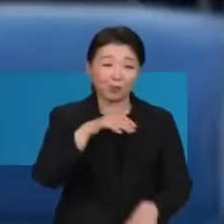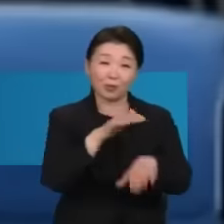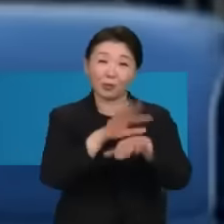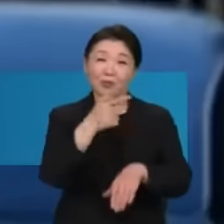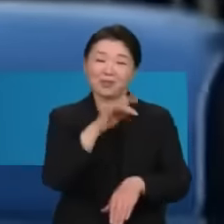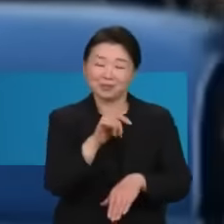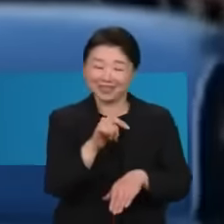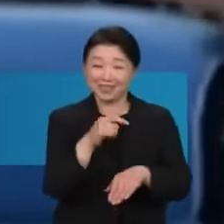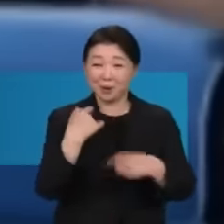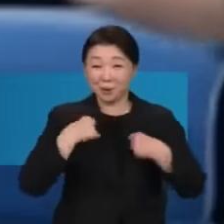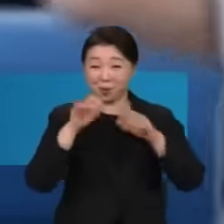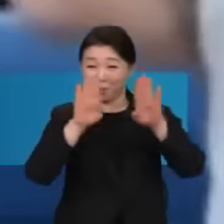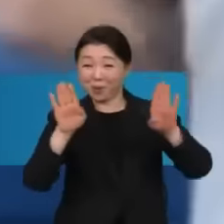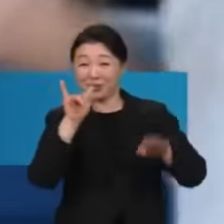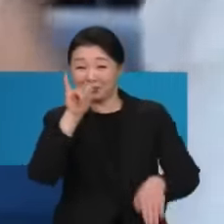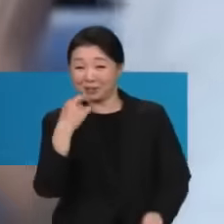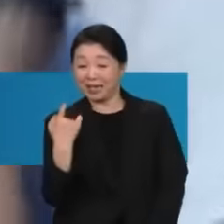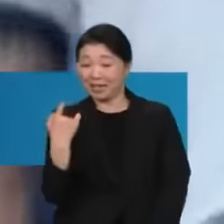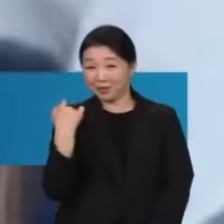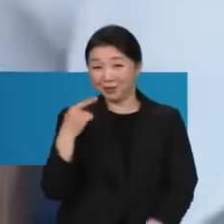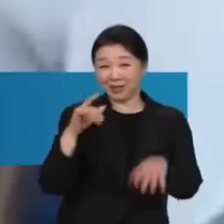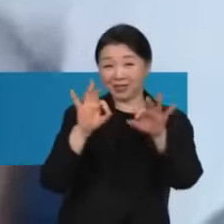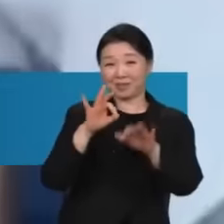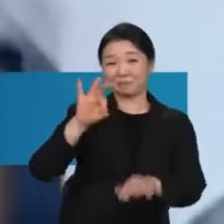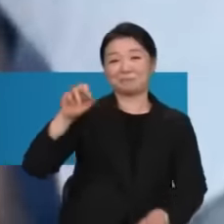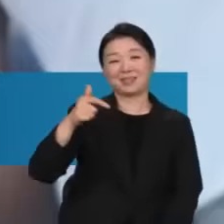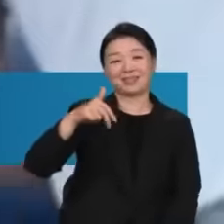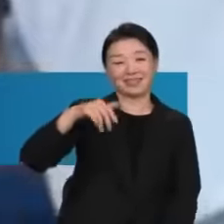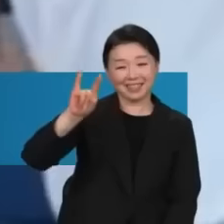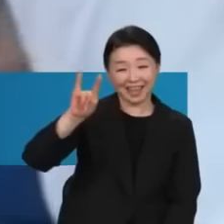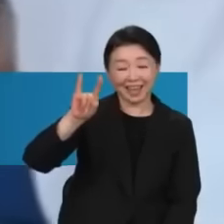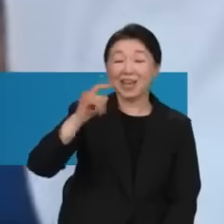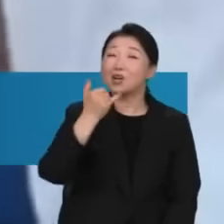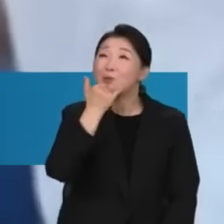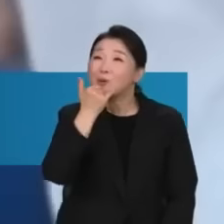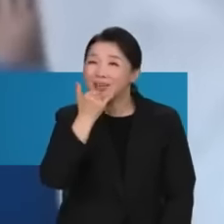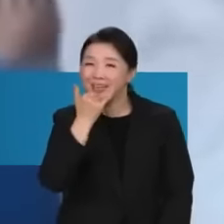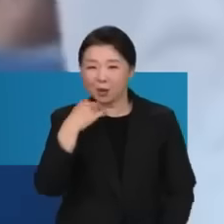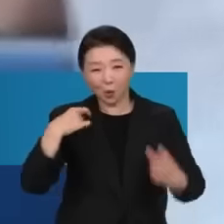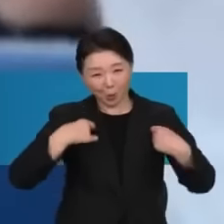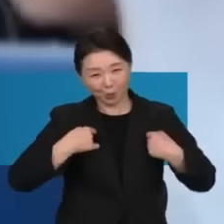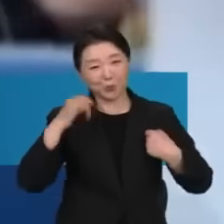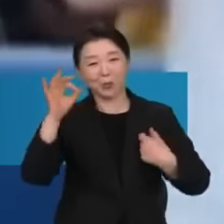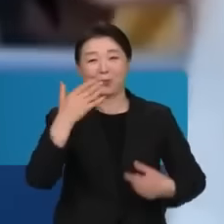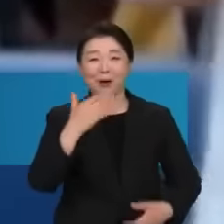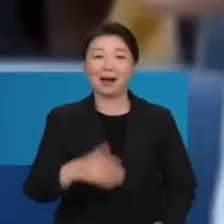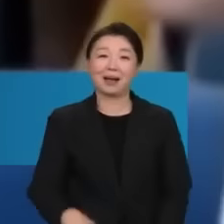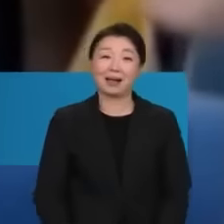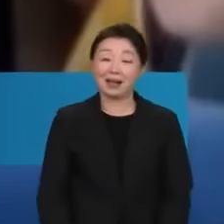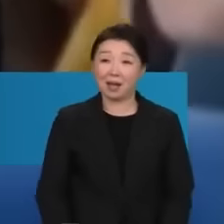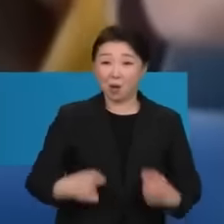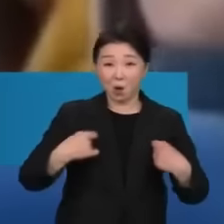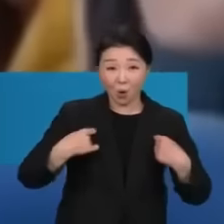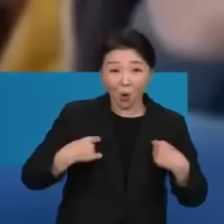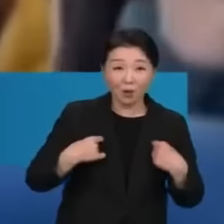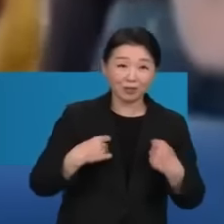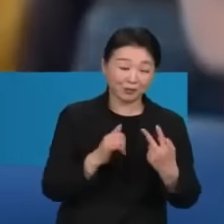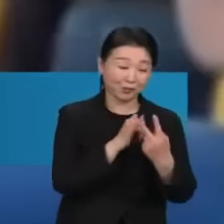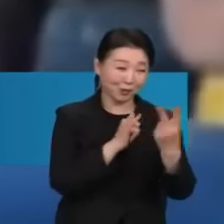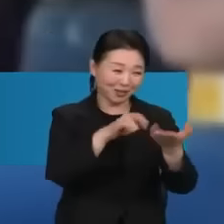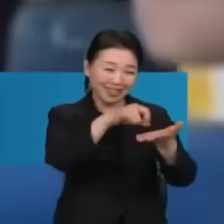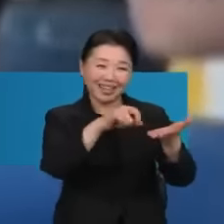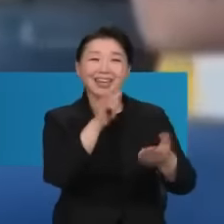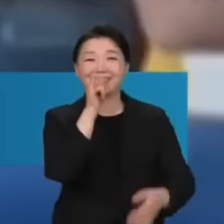유니폼이 깔렸습니다. 뒤로는 김민재 선수의 바이에른 뮌헨 유니폼도 보이는데요. 유니폼엔 두 선수의